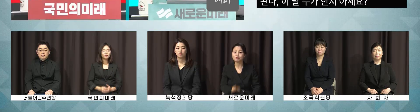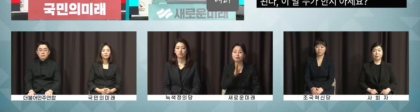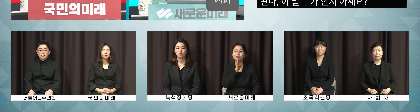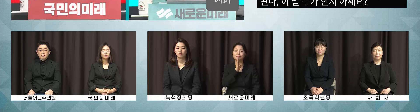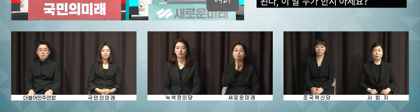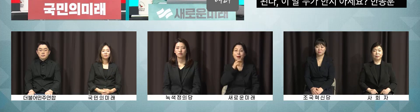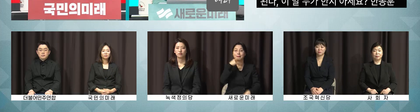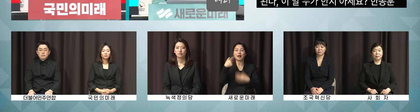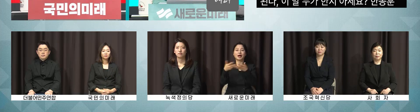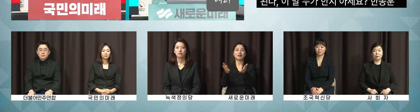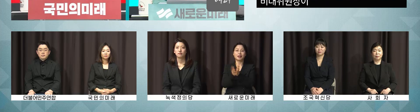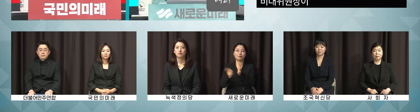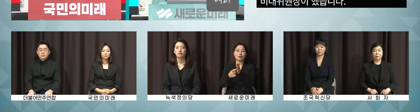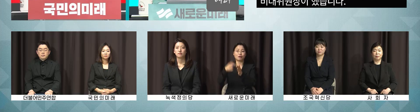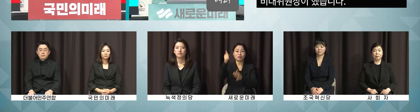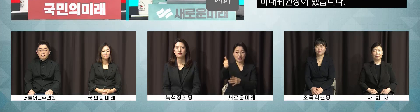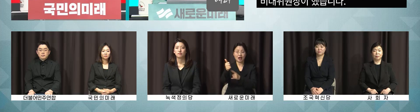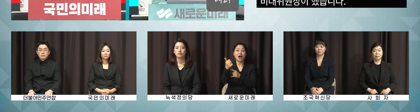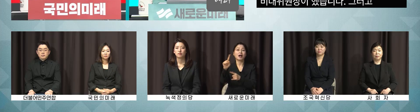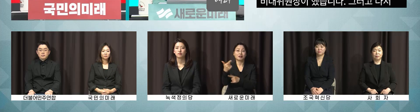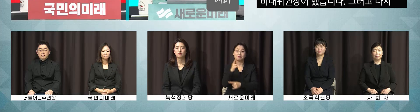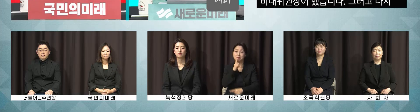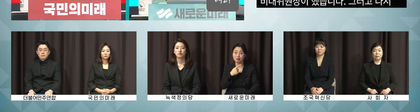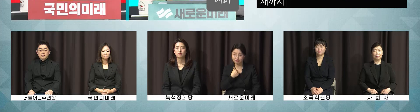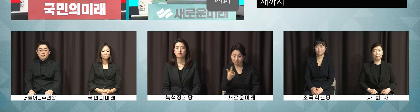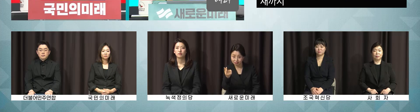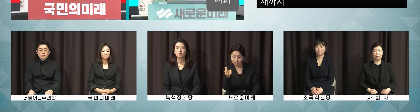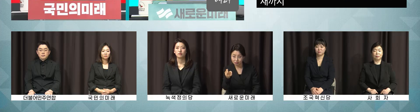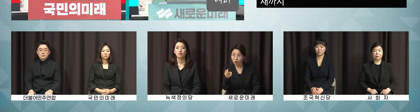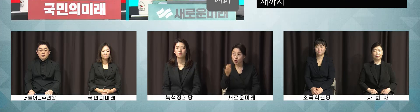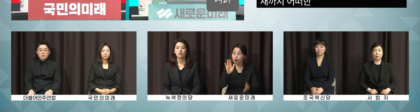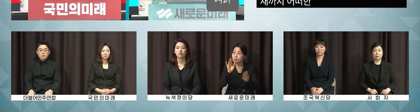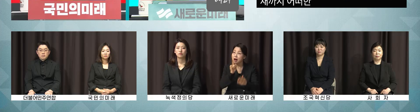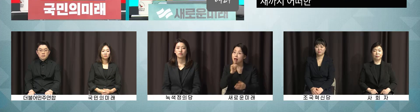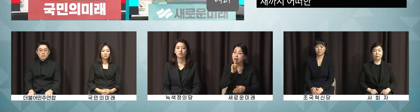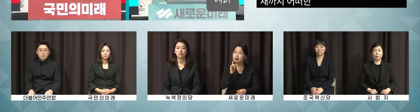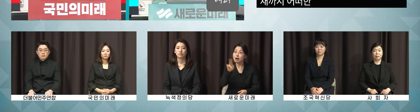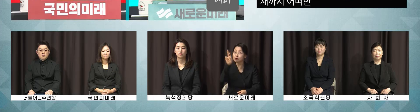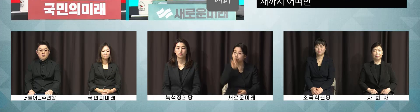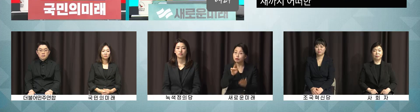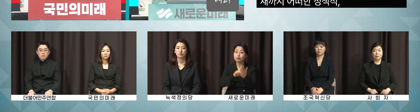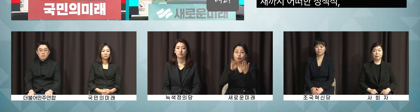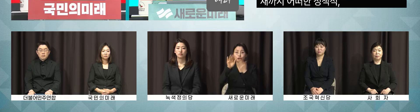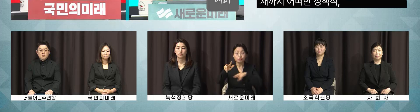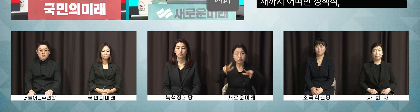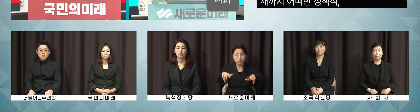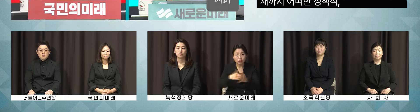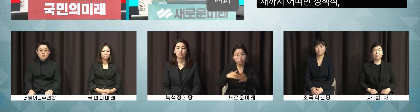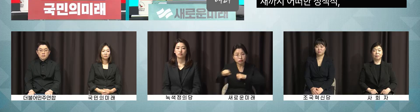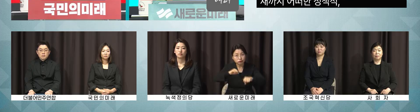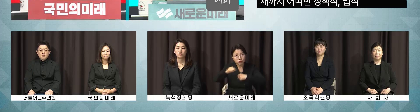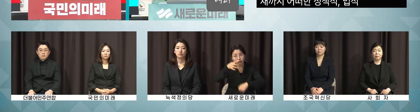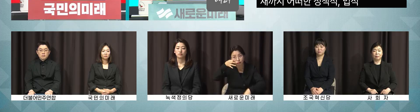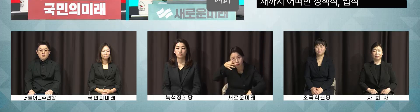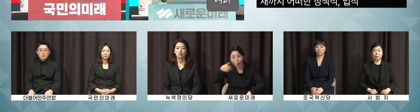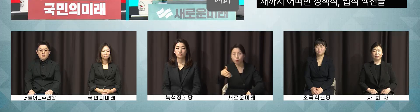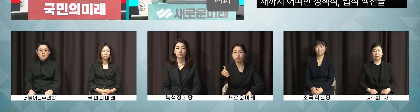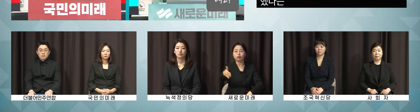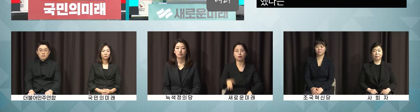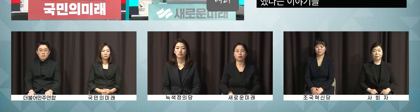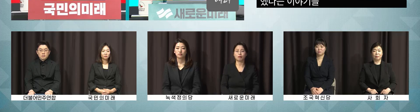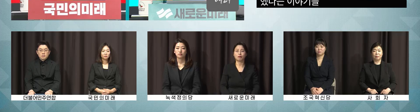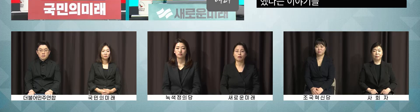했습니다. 그러고 나서 현재까지 어떠한 정책적, 법적 액션을 취했다라는 얘기를 들은 바가